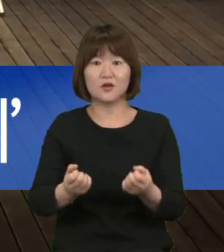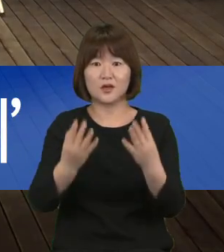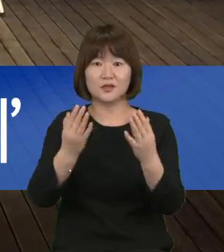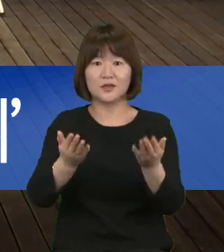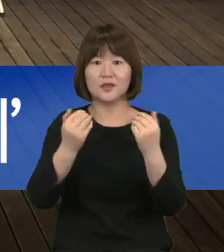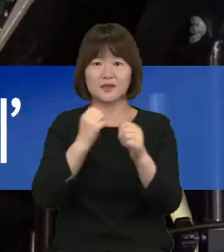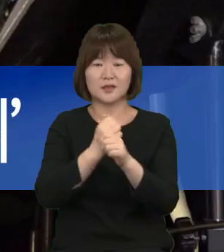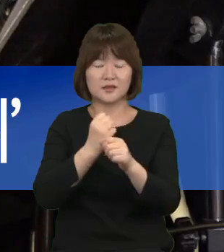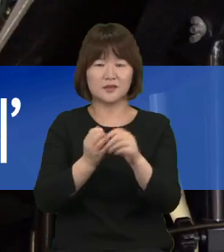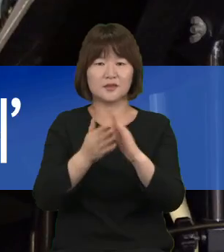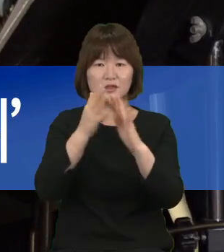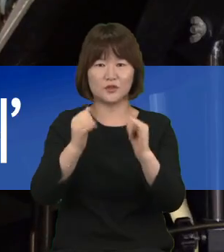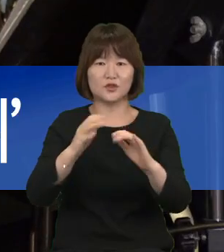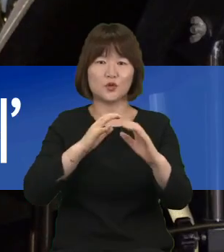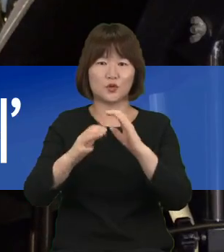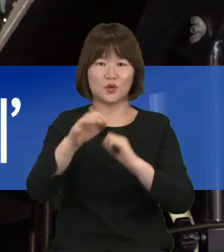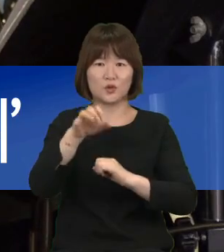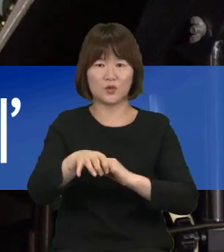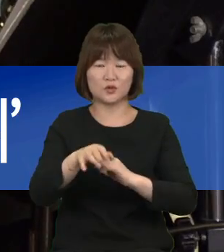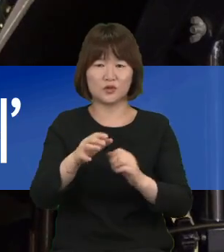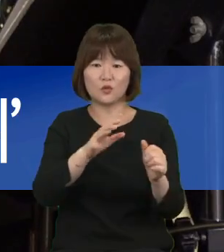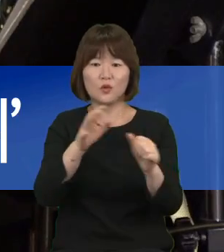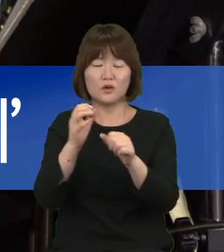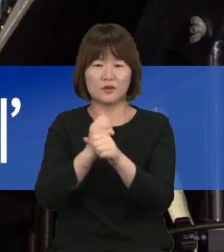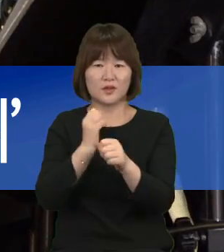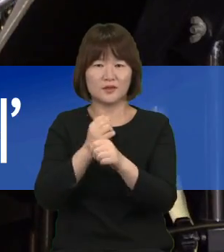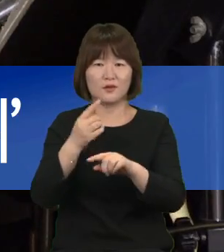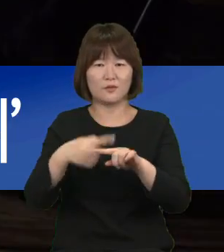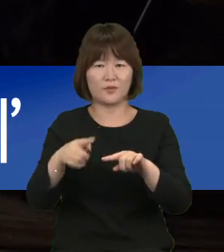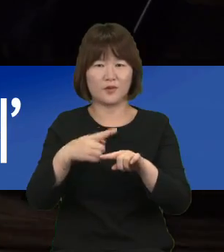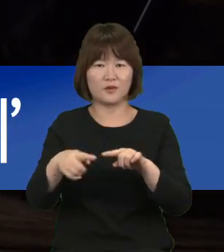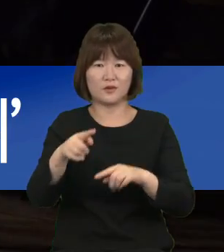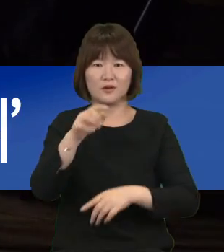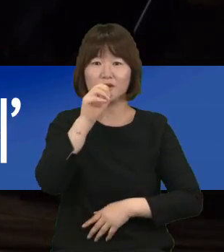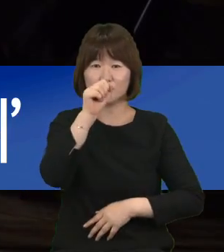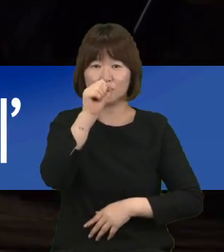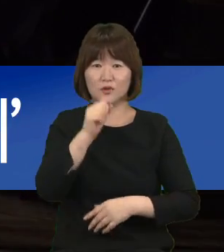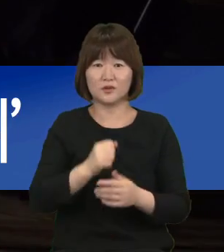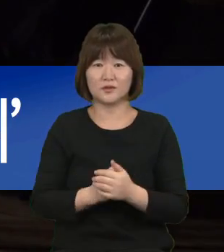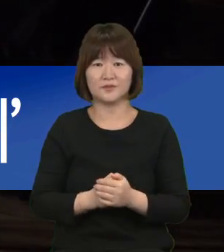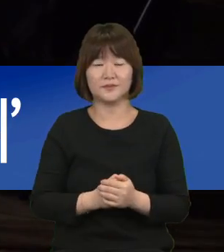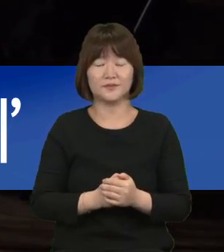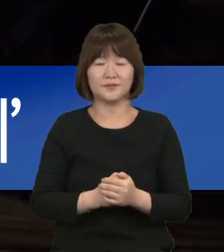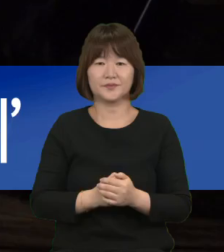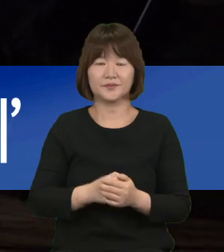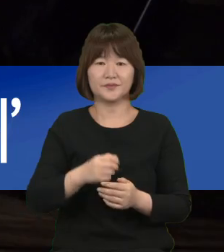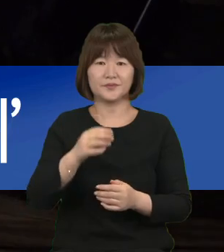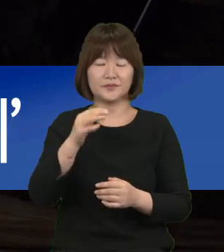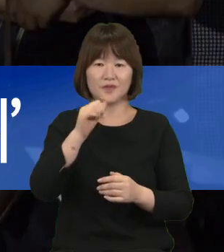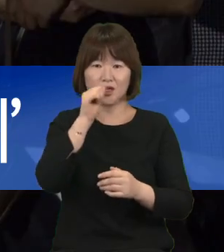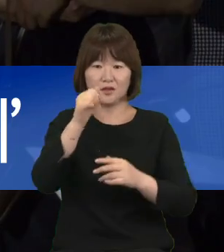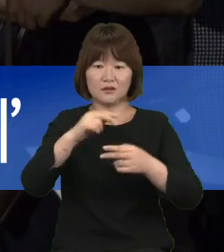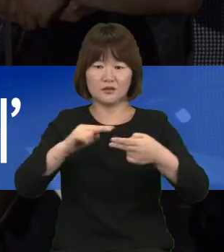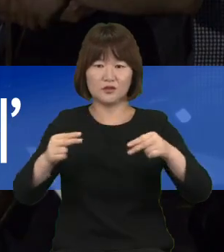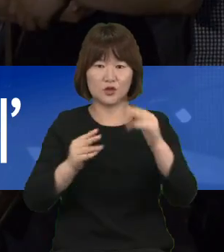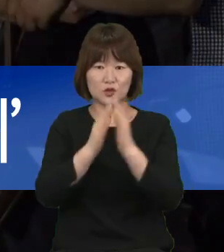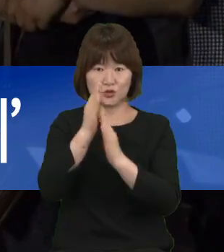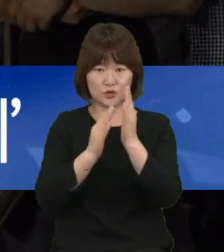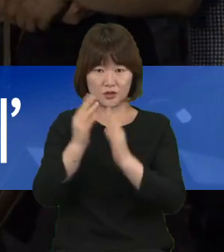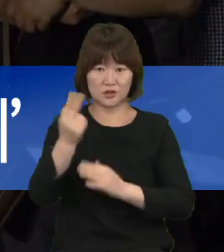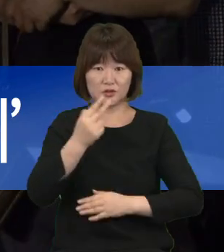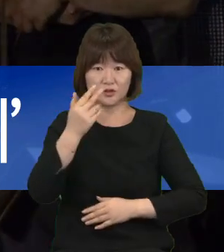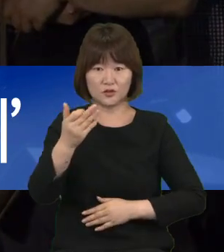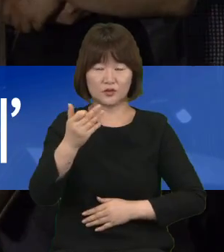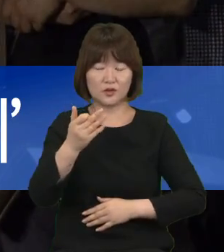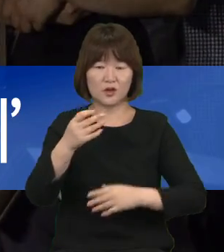행사를 개최하며 시민 소통의 장으로 활용하는 점 등에서 높은 평가를 받았습니다. 한편 포항